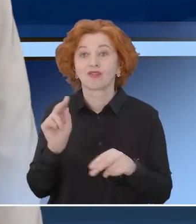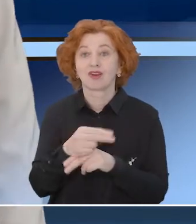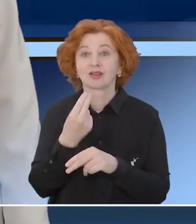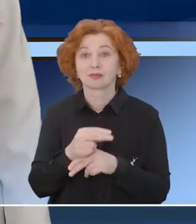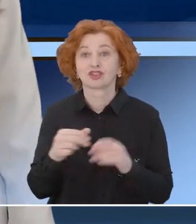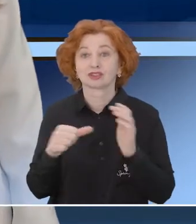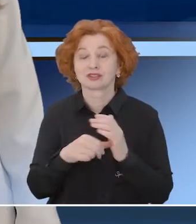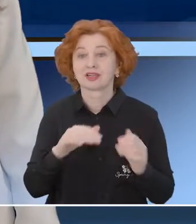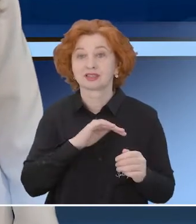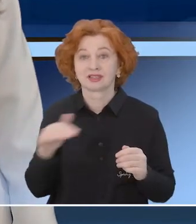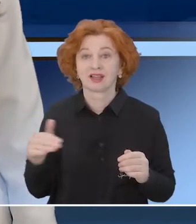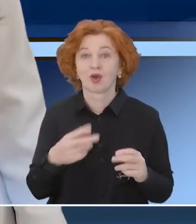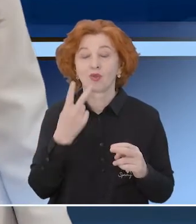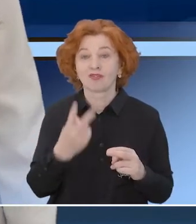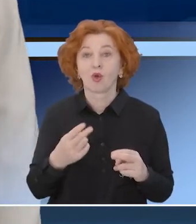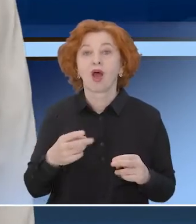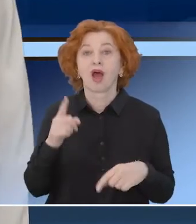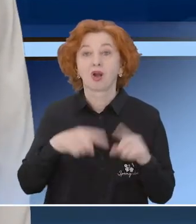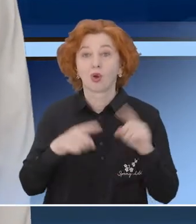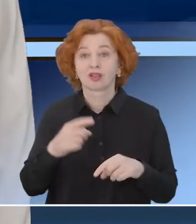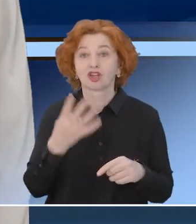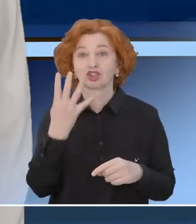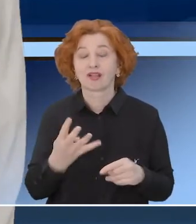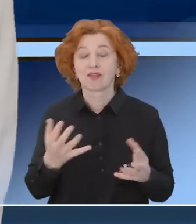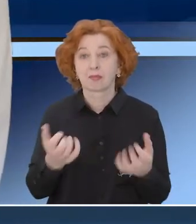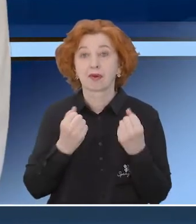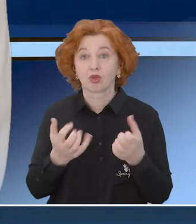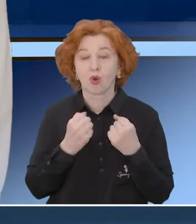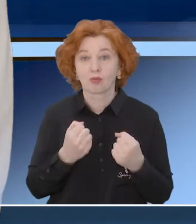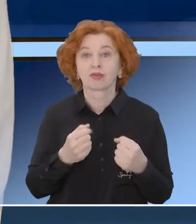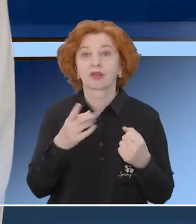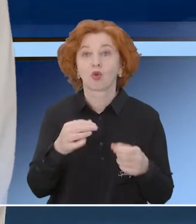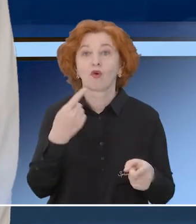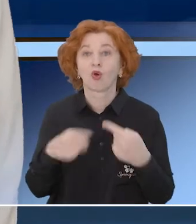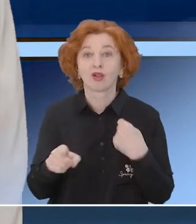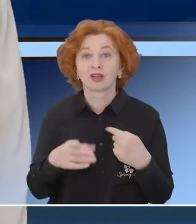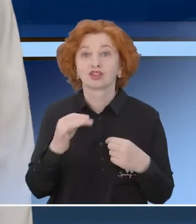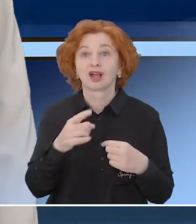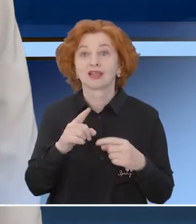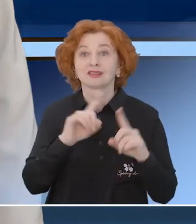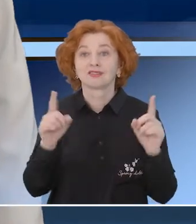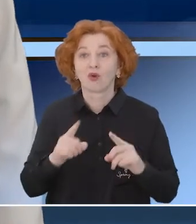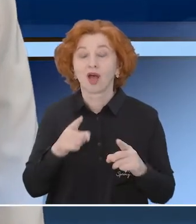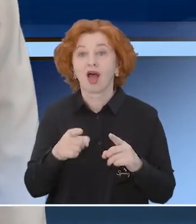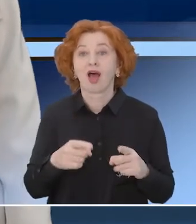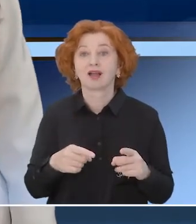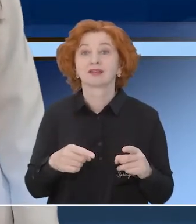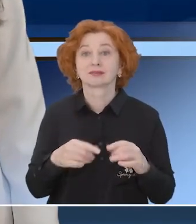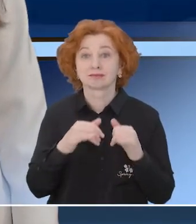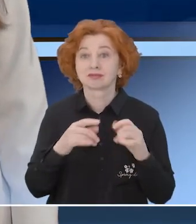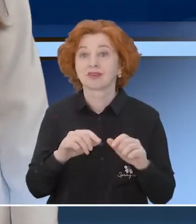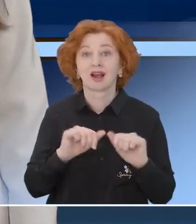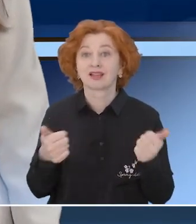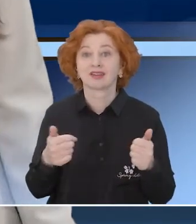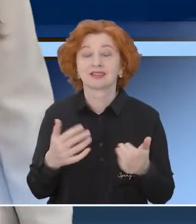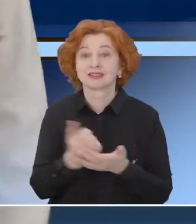тоже воспитывают шестерых детей. У них двое родных и четверо приемных. Но в отличие от звезд Голливуда, разводиться наша